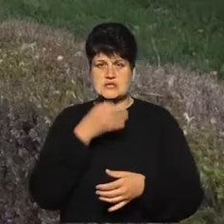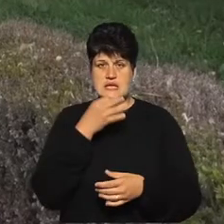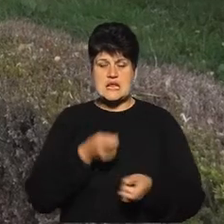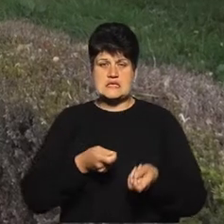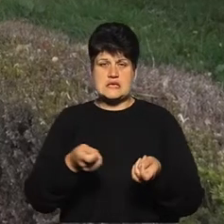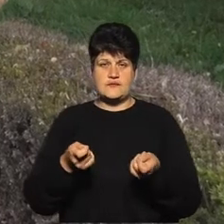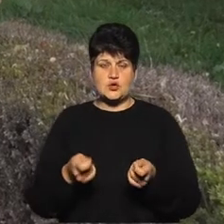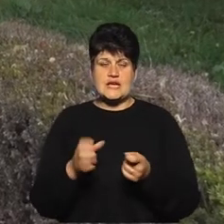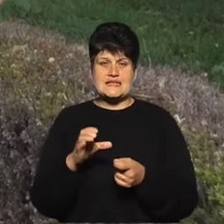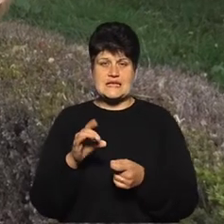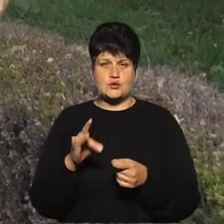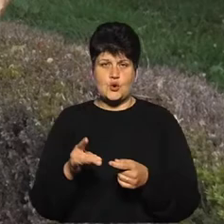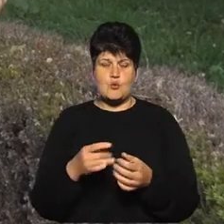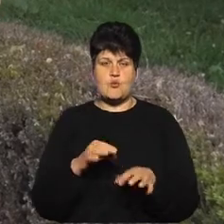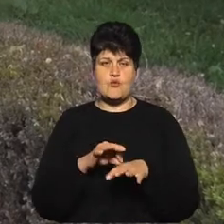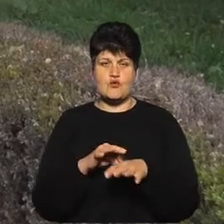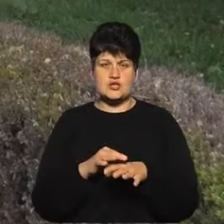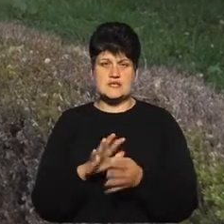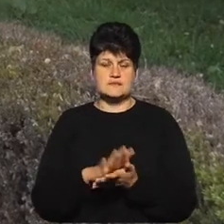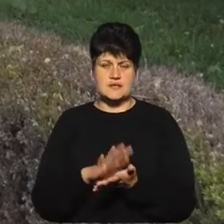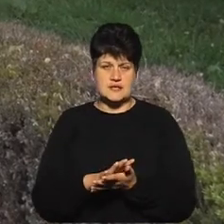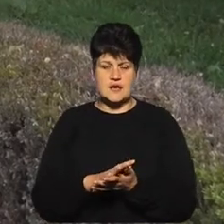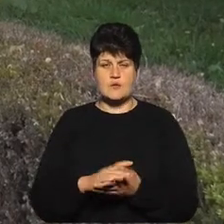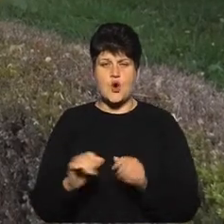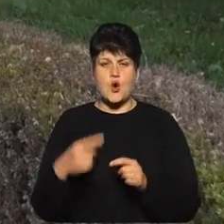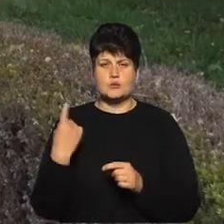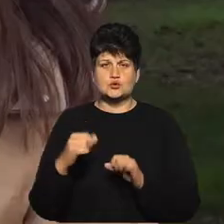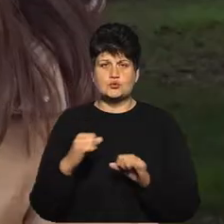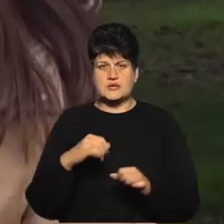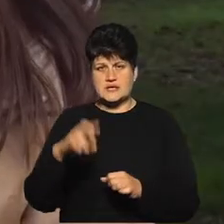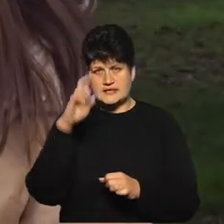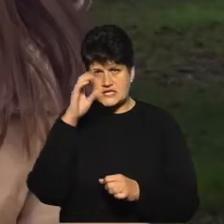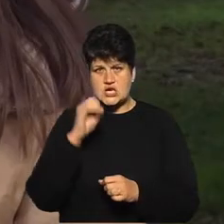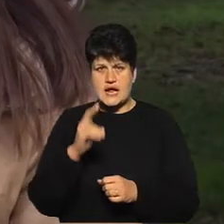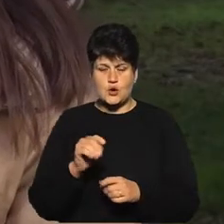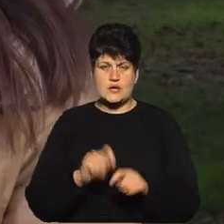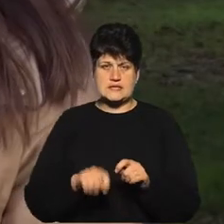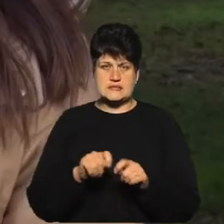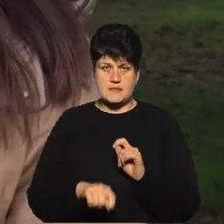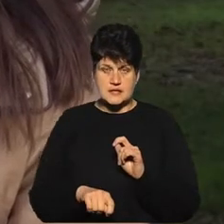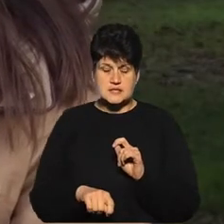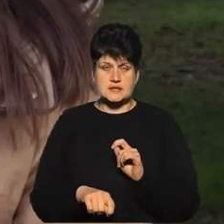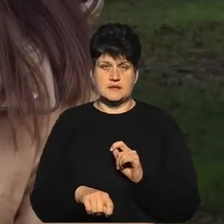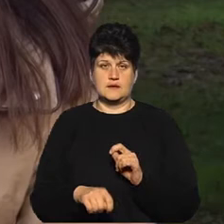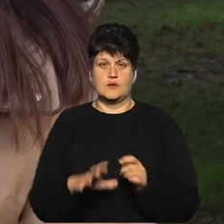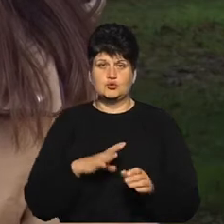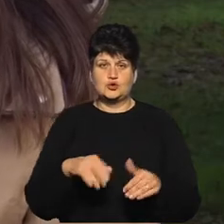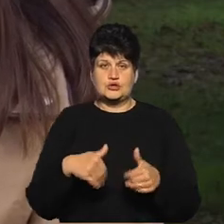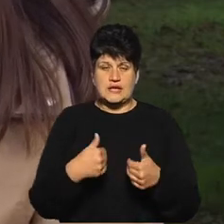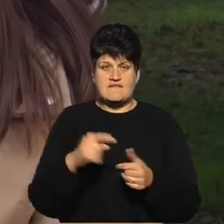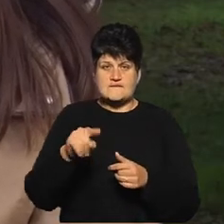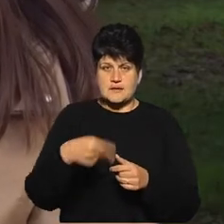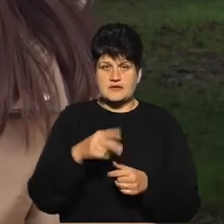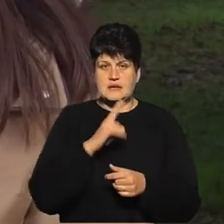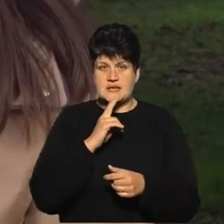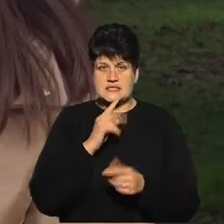сектору поводження з відходами обласного управління Держекоінспекції Тетяна Вовчук. Було видано вимогу Кременецькій міській раді на